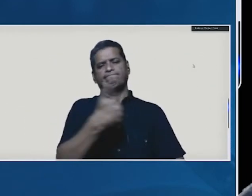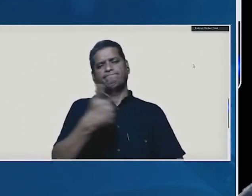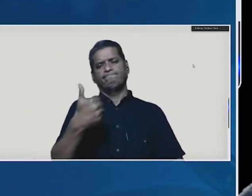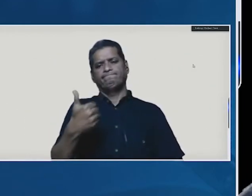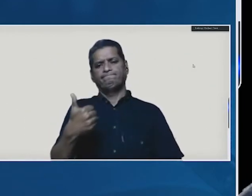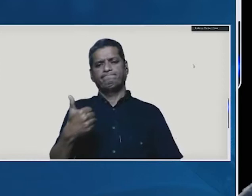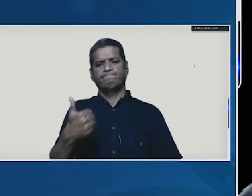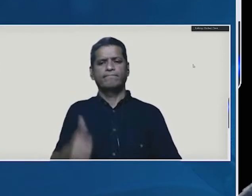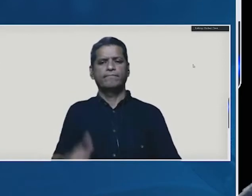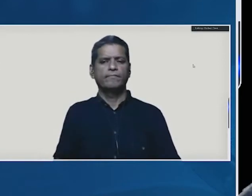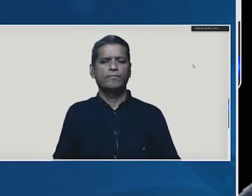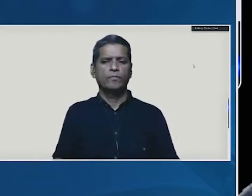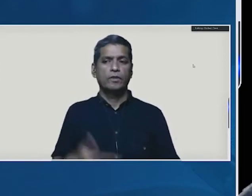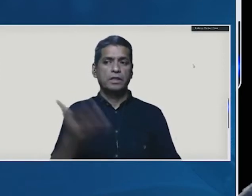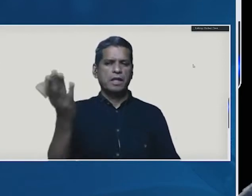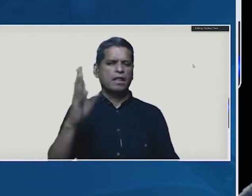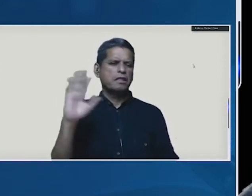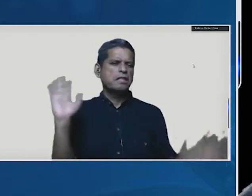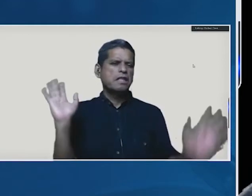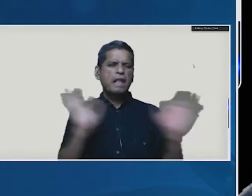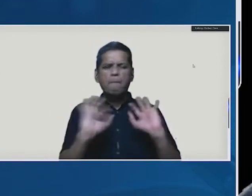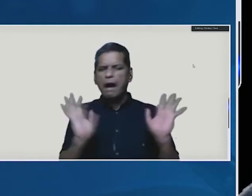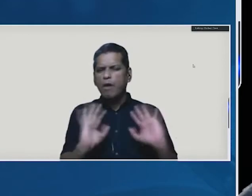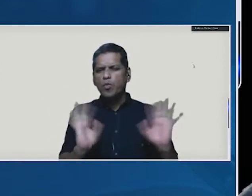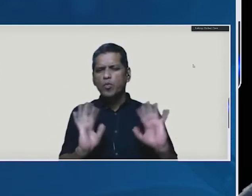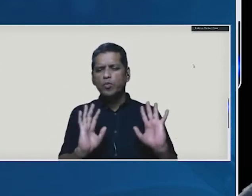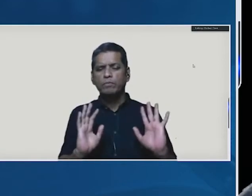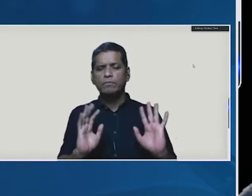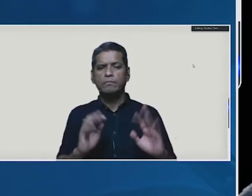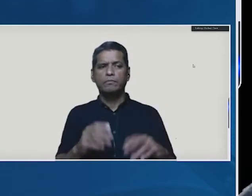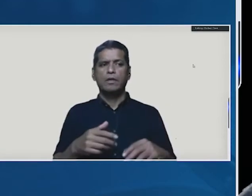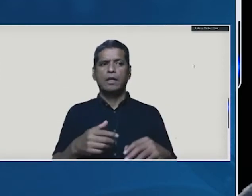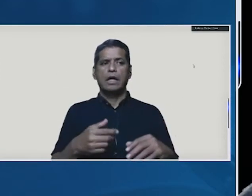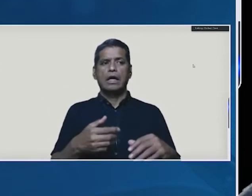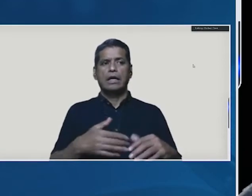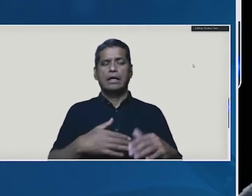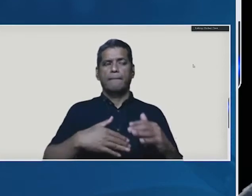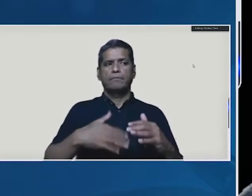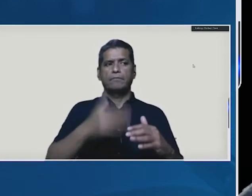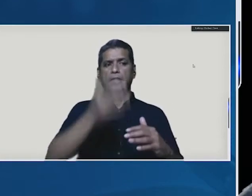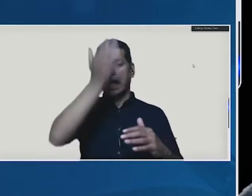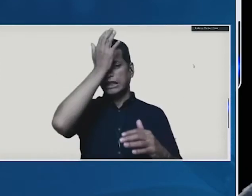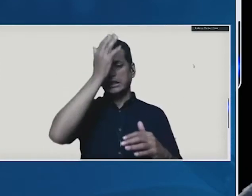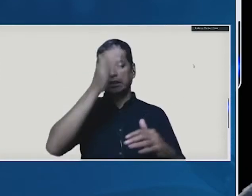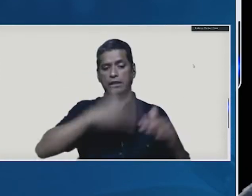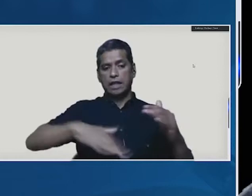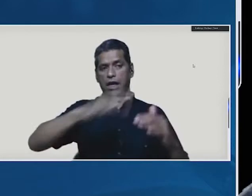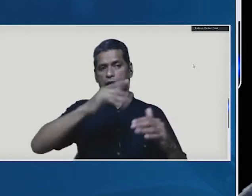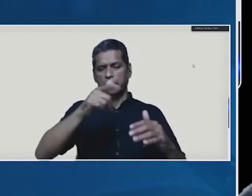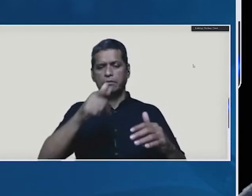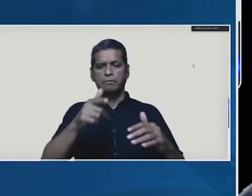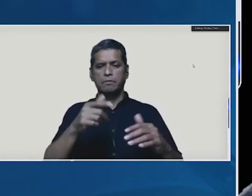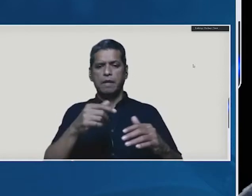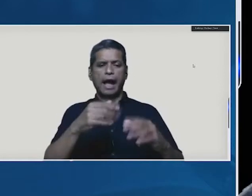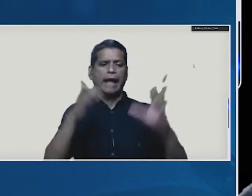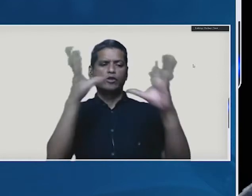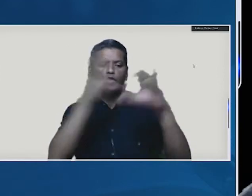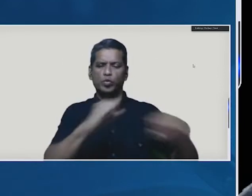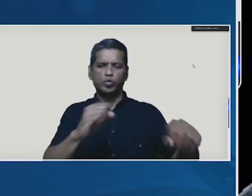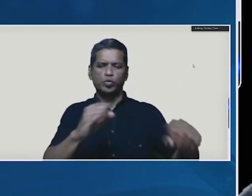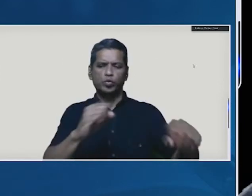dia tidak mau kerajaan ini berakhir dia mau kerajaan ini akan terus